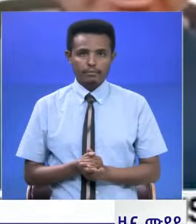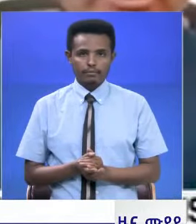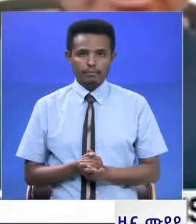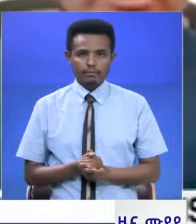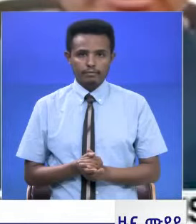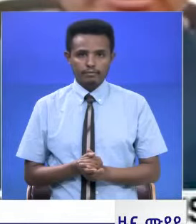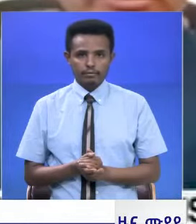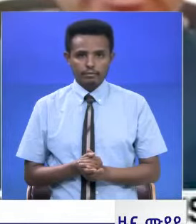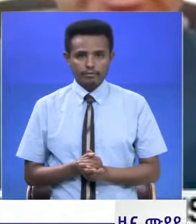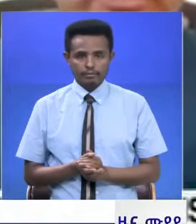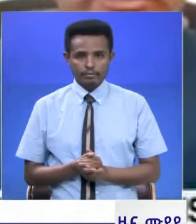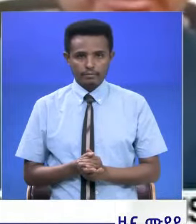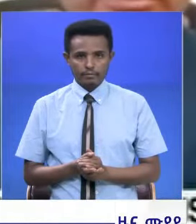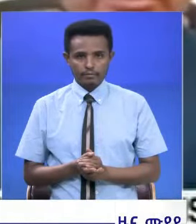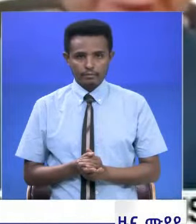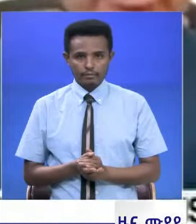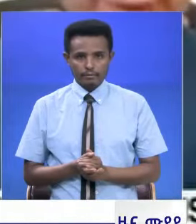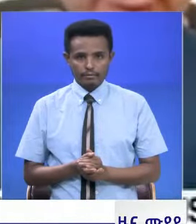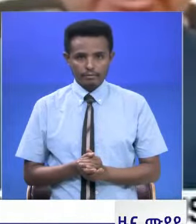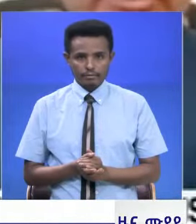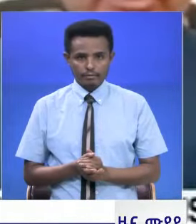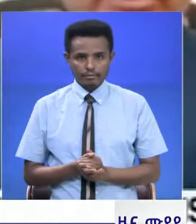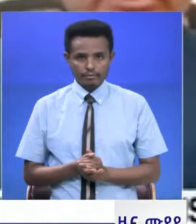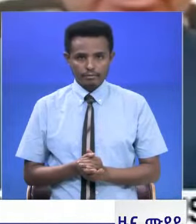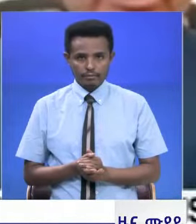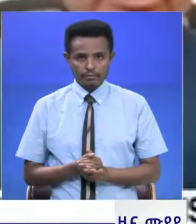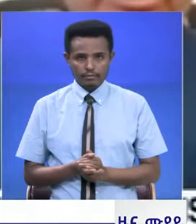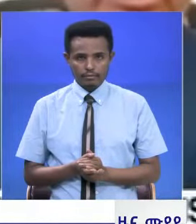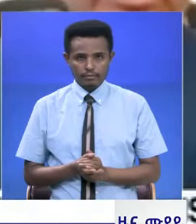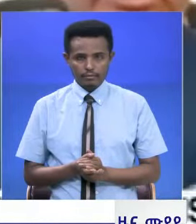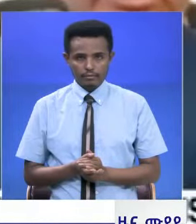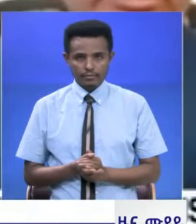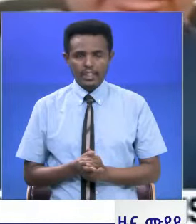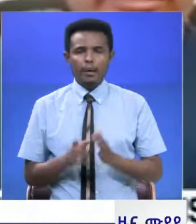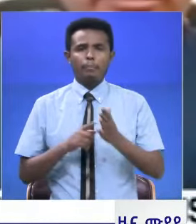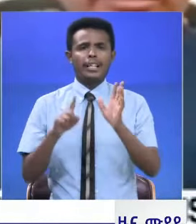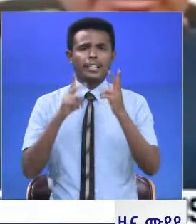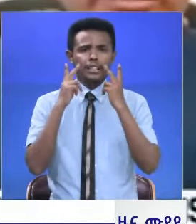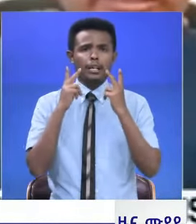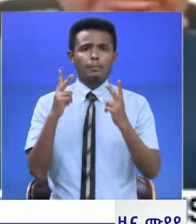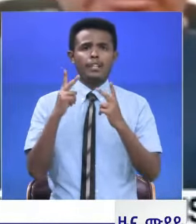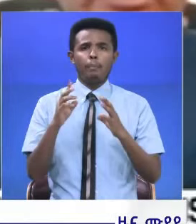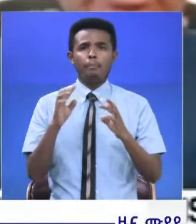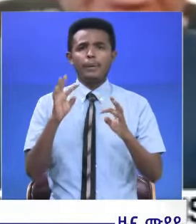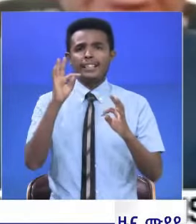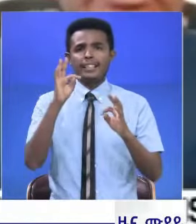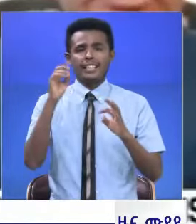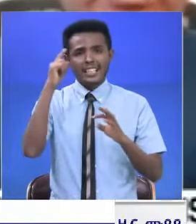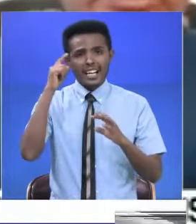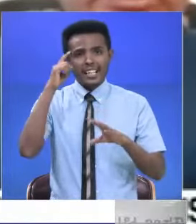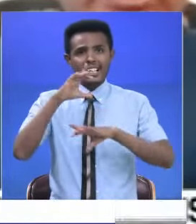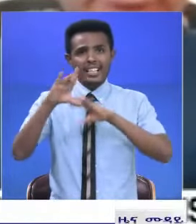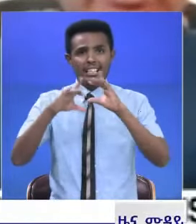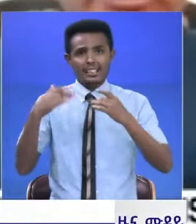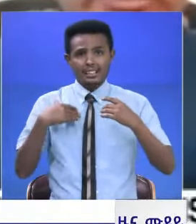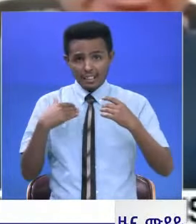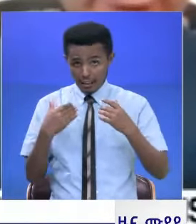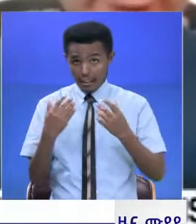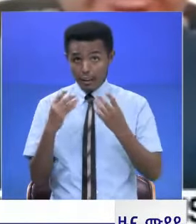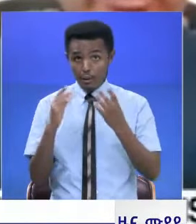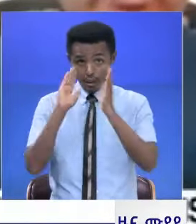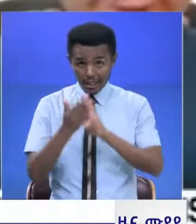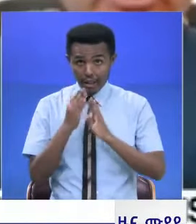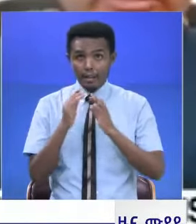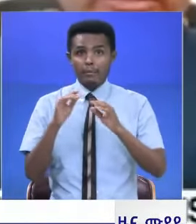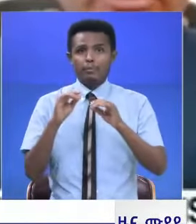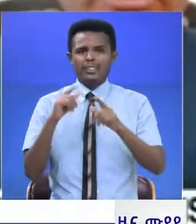reporting, the disinformation and misinformation going on. በግልጽ እንደምናየው በትግራይ ክልል ስላለው ሁኔታ ሚዛናዊ ያልሆነ ዘገባ እየተለቀቀ